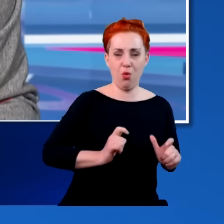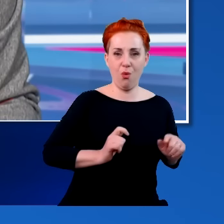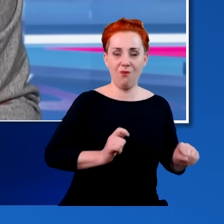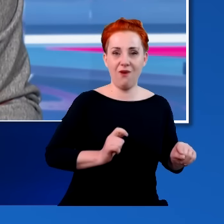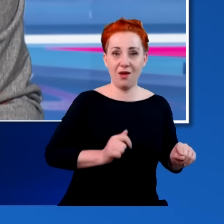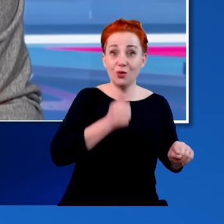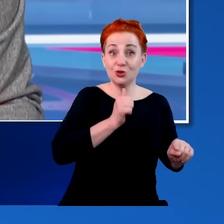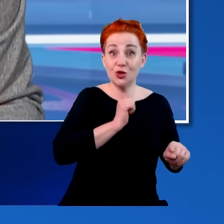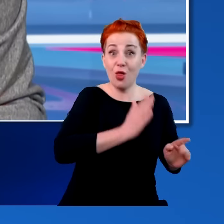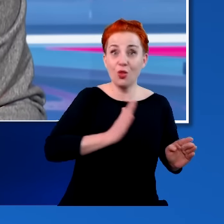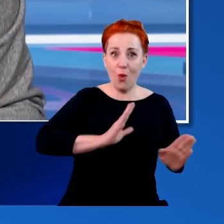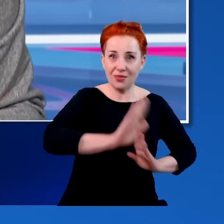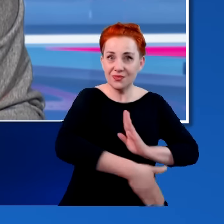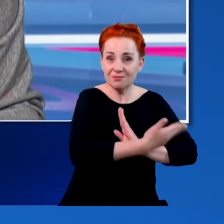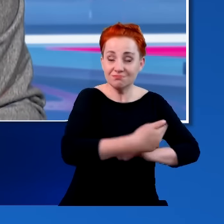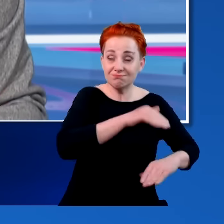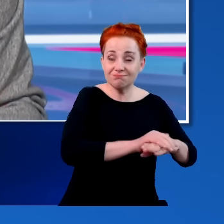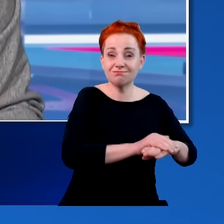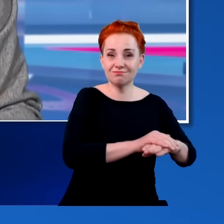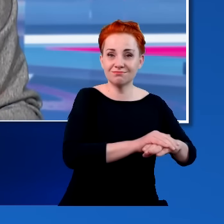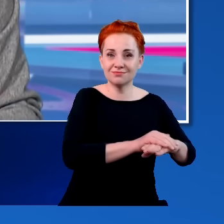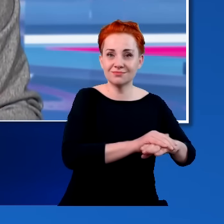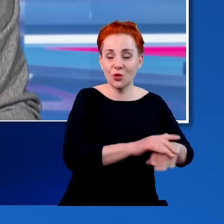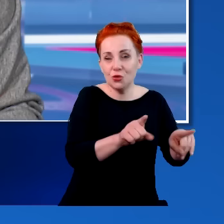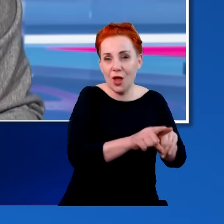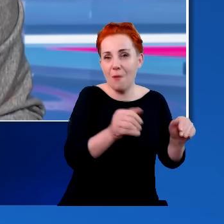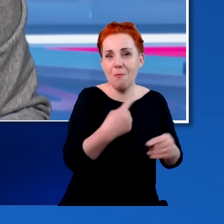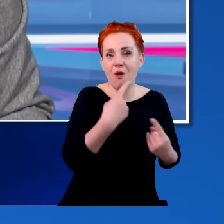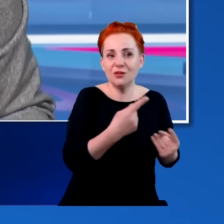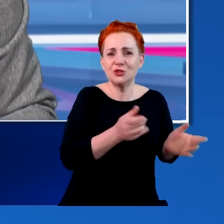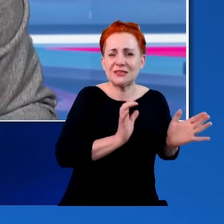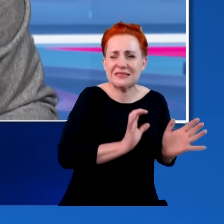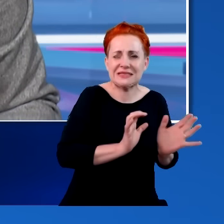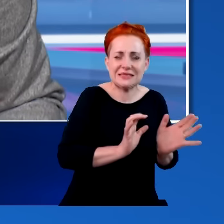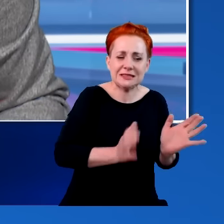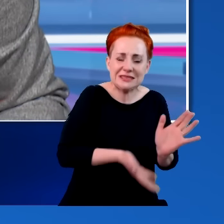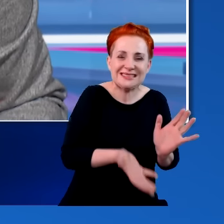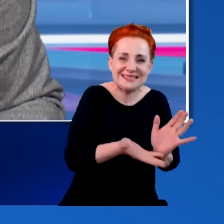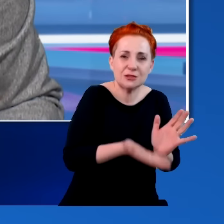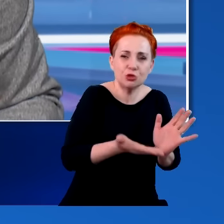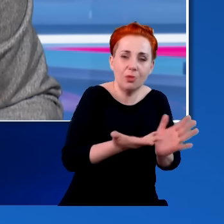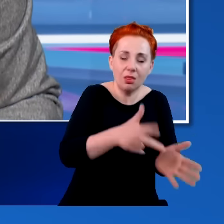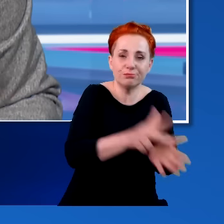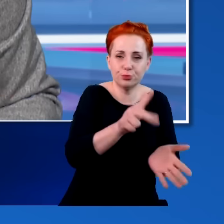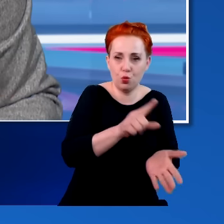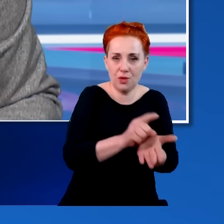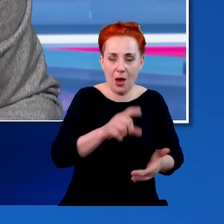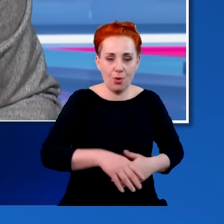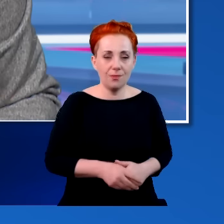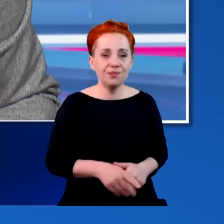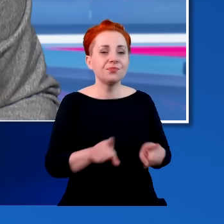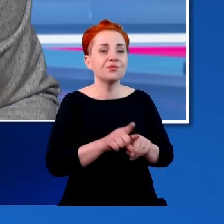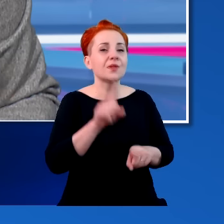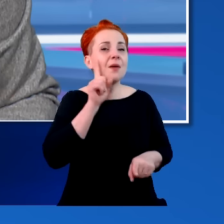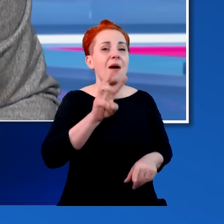Ład popiera i go, no, można powiedzieć, pcha cały czas do przodu. I słynna wypowiedź pana